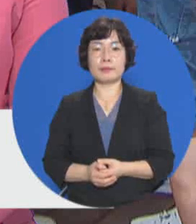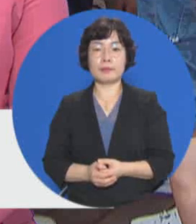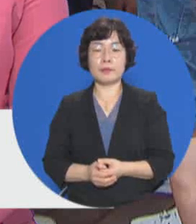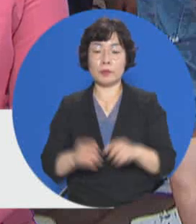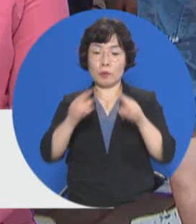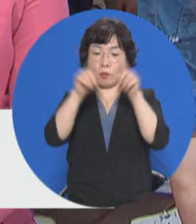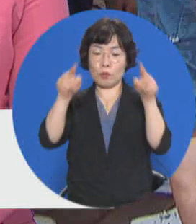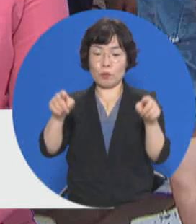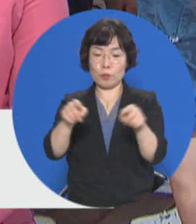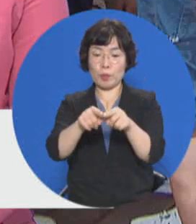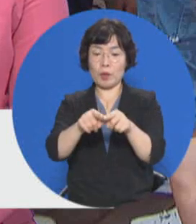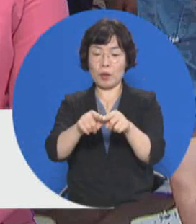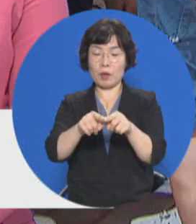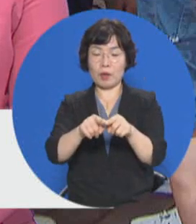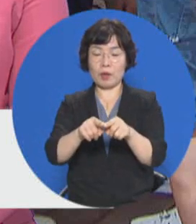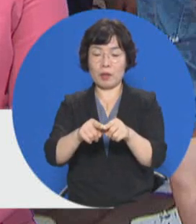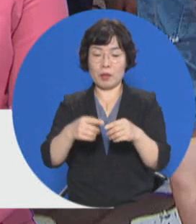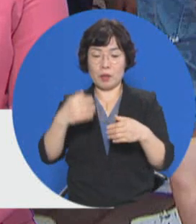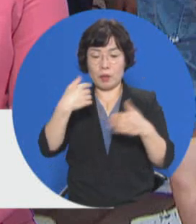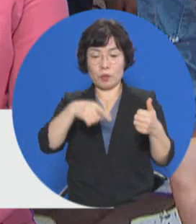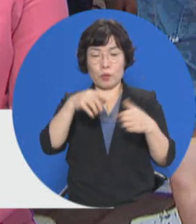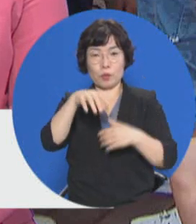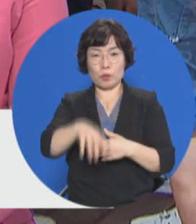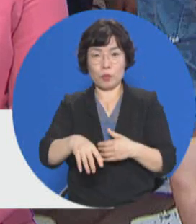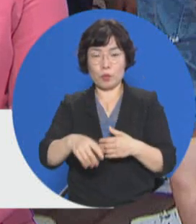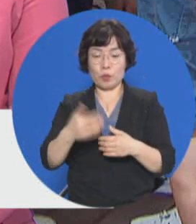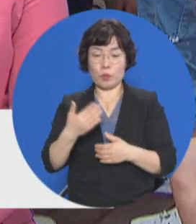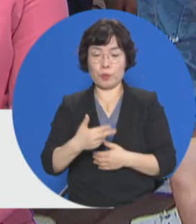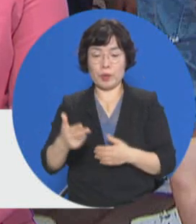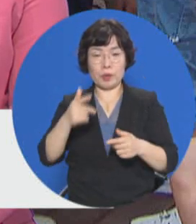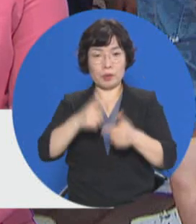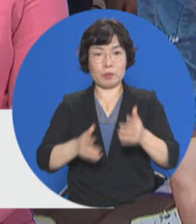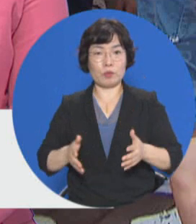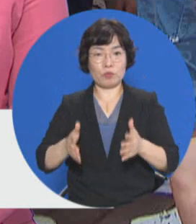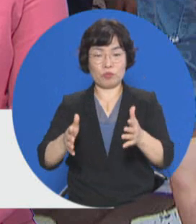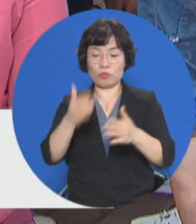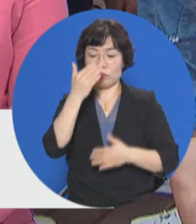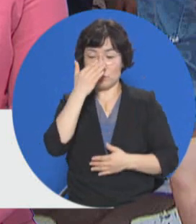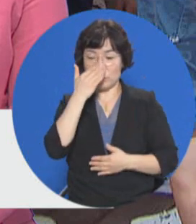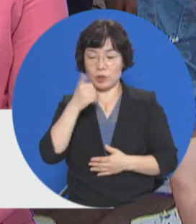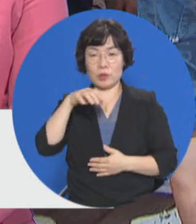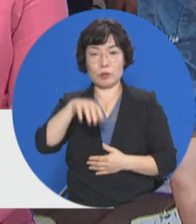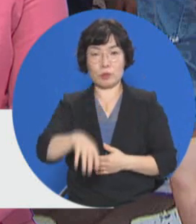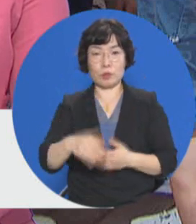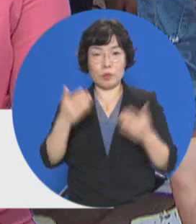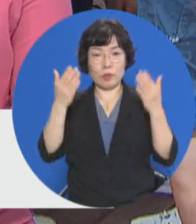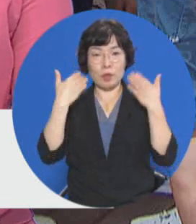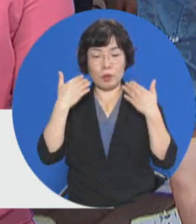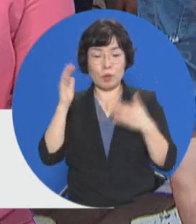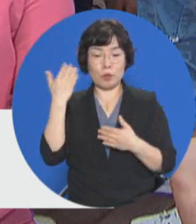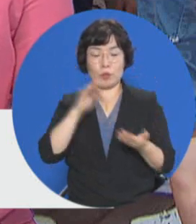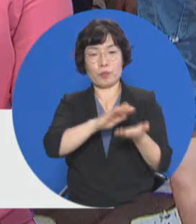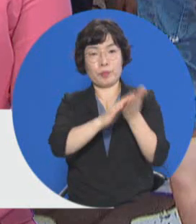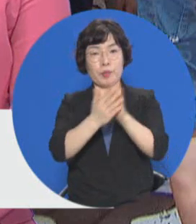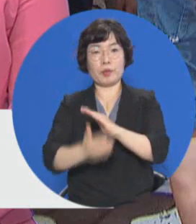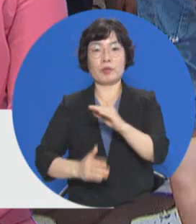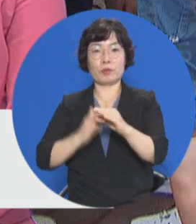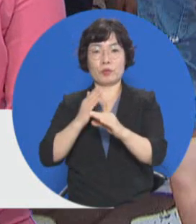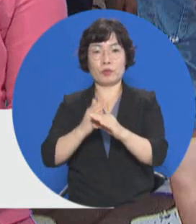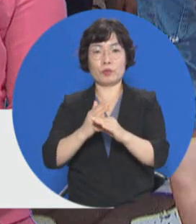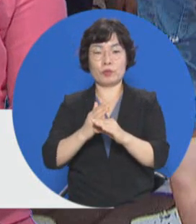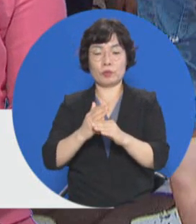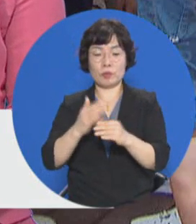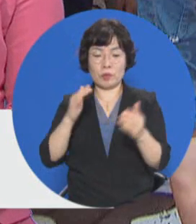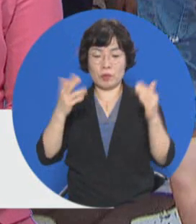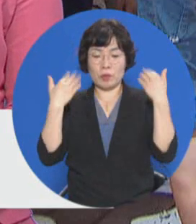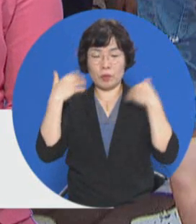네모 반듯한 교실과 텅 빈 복도 등 전통적으로 따분하고 지루한 공간이었던 학교가 요즘 많이 변하고 있다고 합니다. 네,